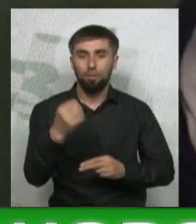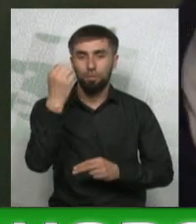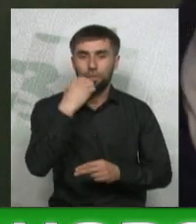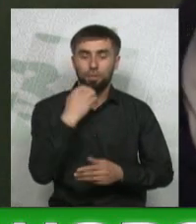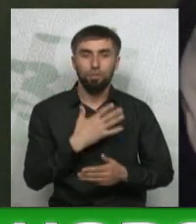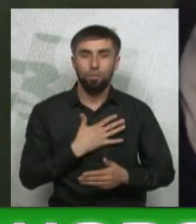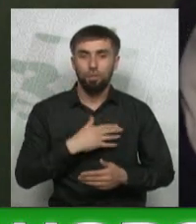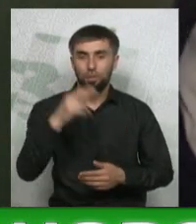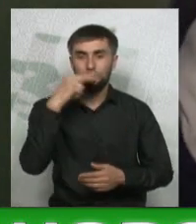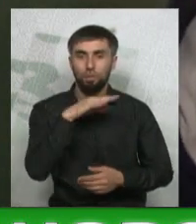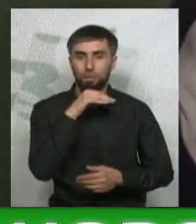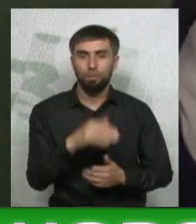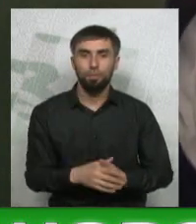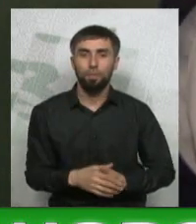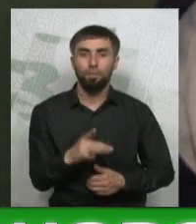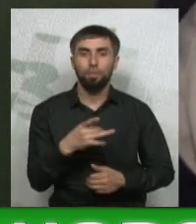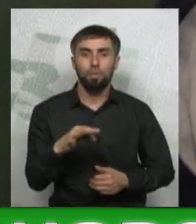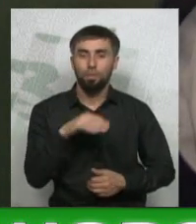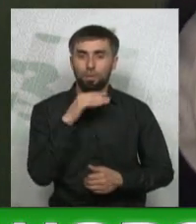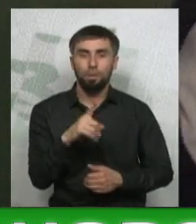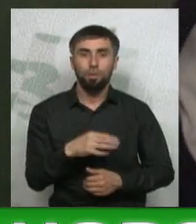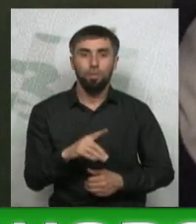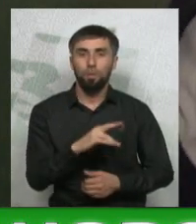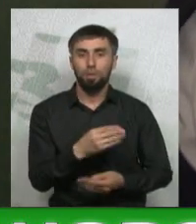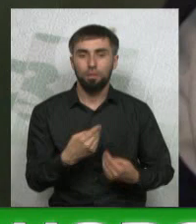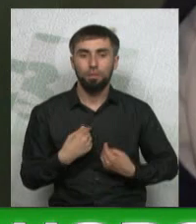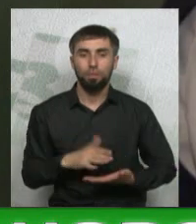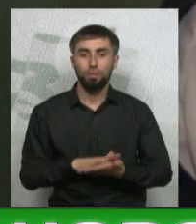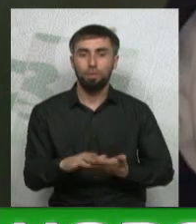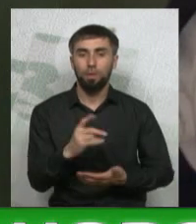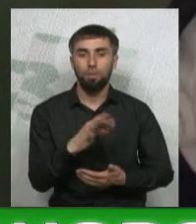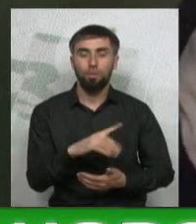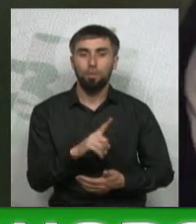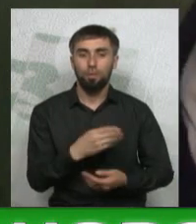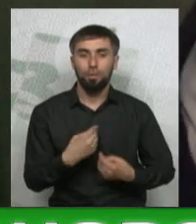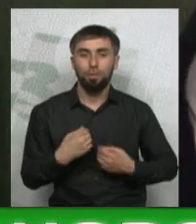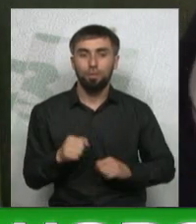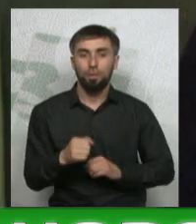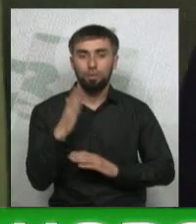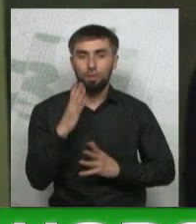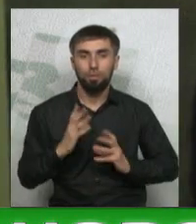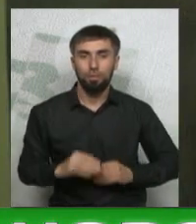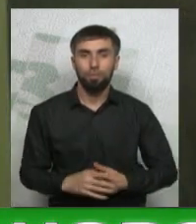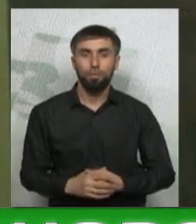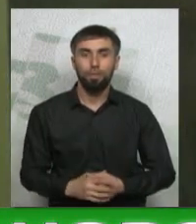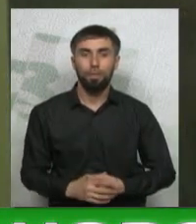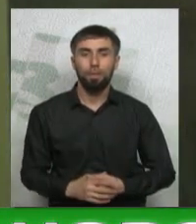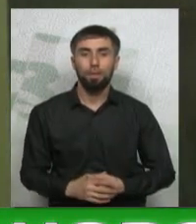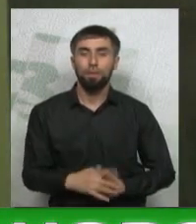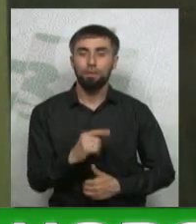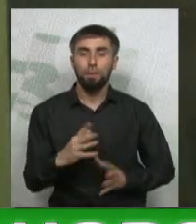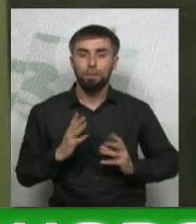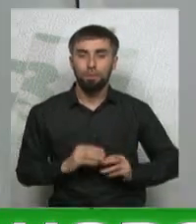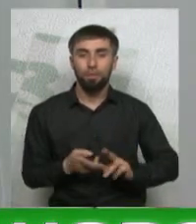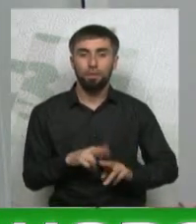своему отцу, дедушке, прадеду за то, что они дали мне чистое небо, за то, что я могу спать спокойно, за